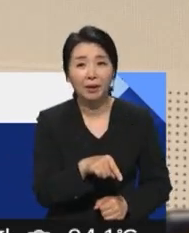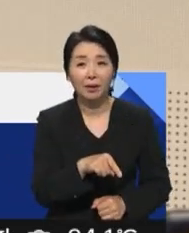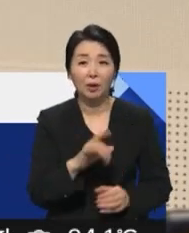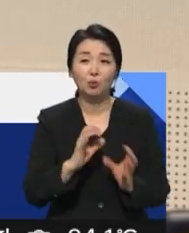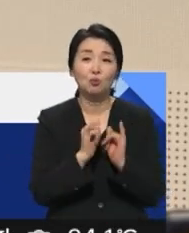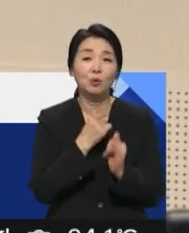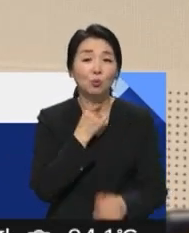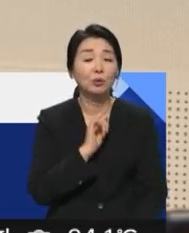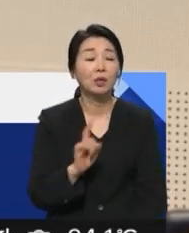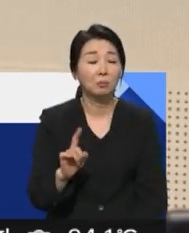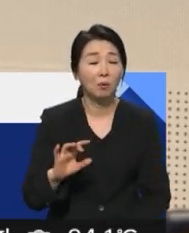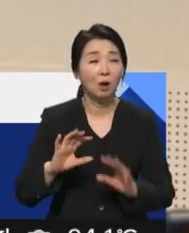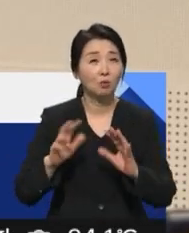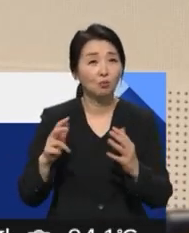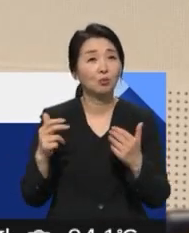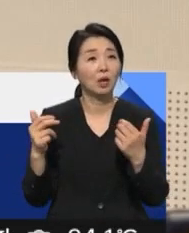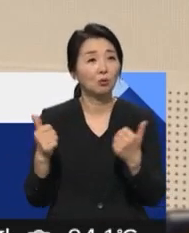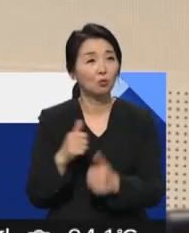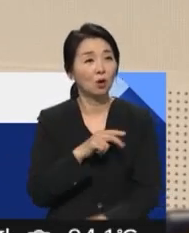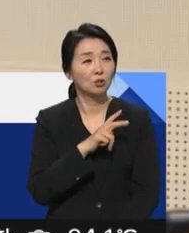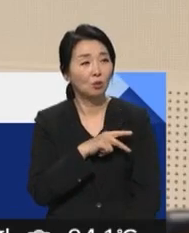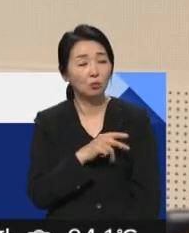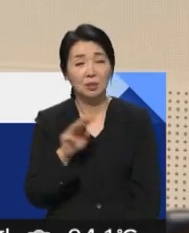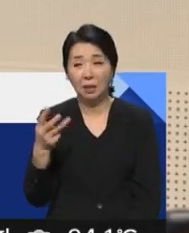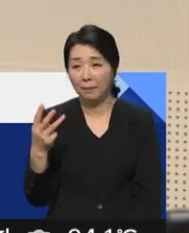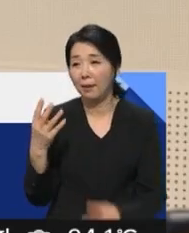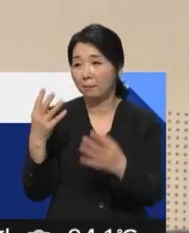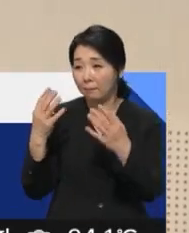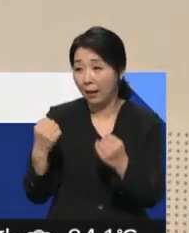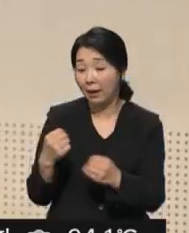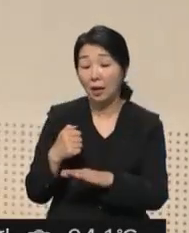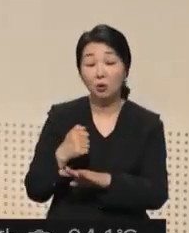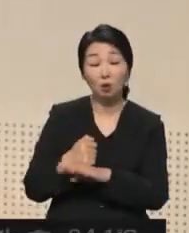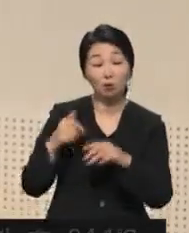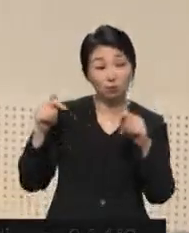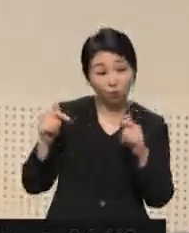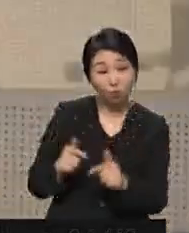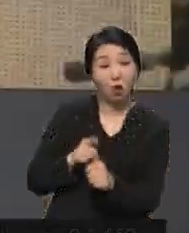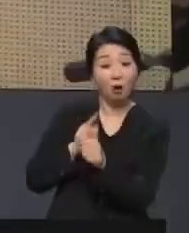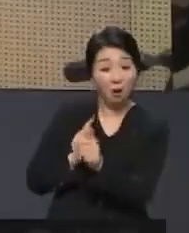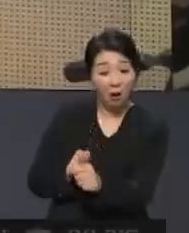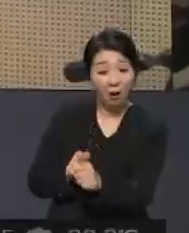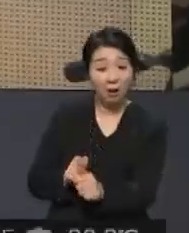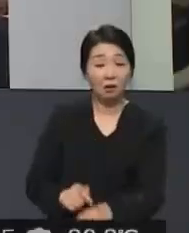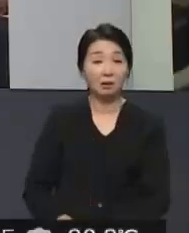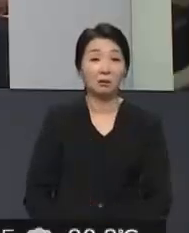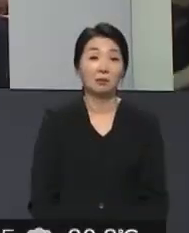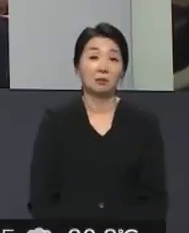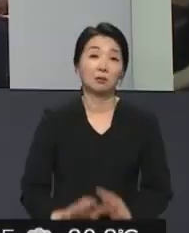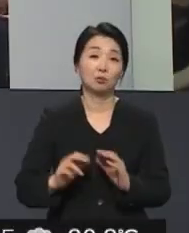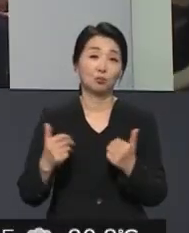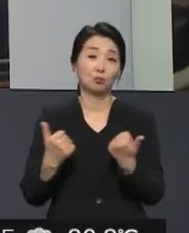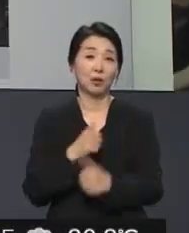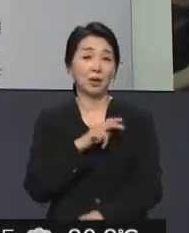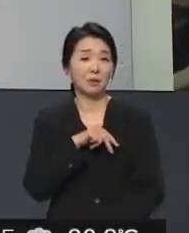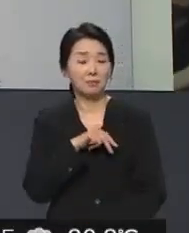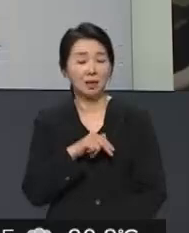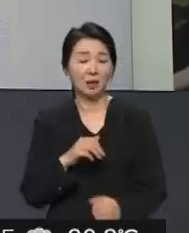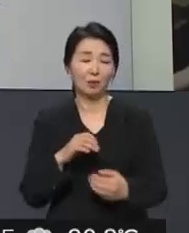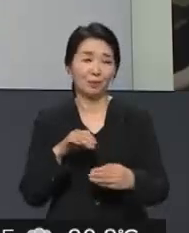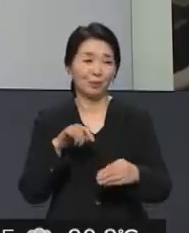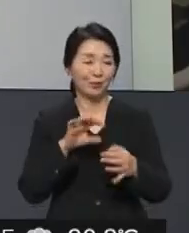바로 국회의원 정수가 너무 많다. 예. 줄여라. 네, 하지만 국회 차원에서 관련 논의를